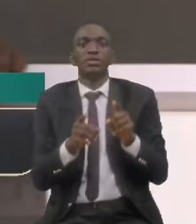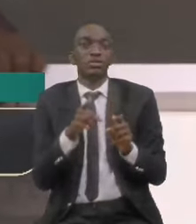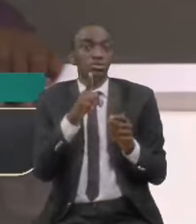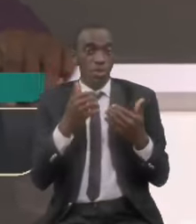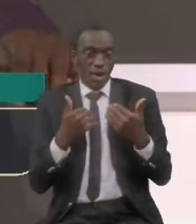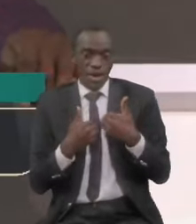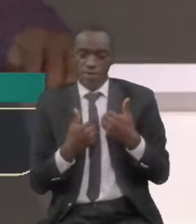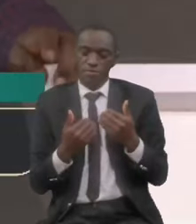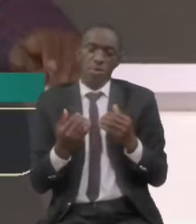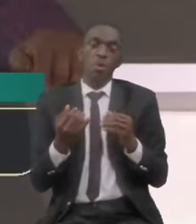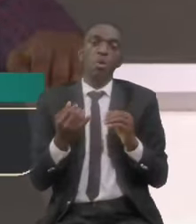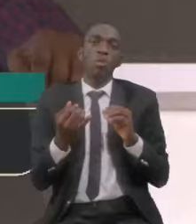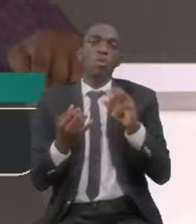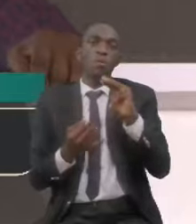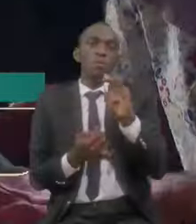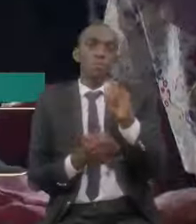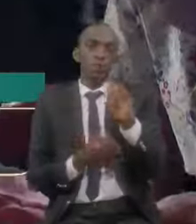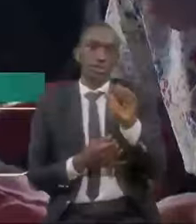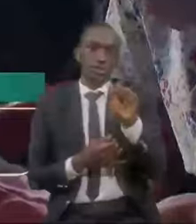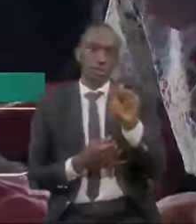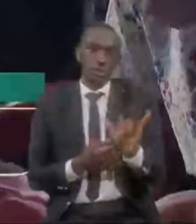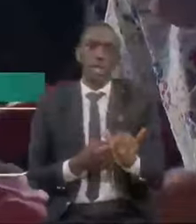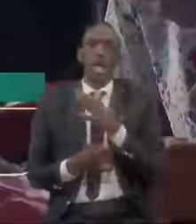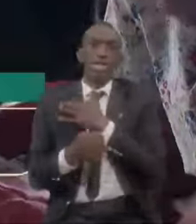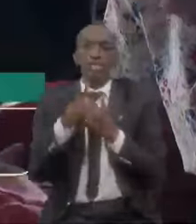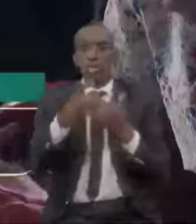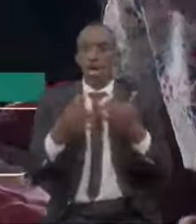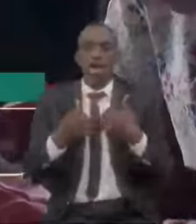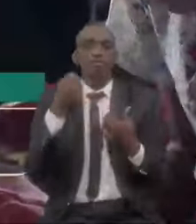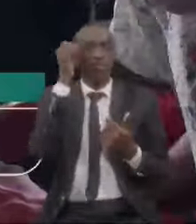modestie et tu as la maîtrise.